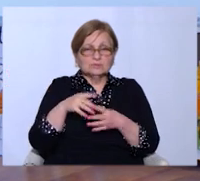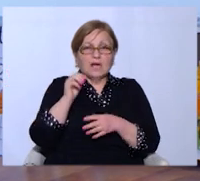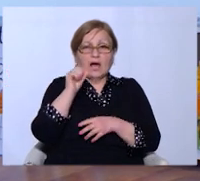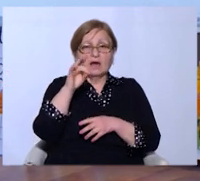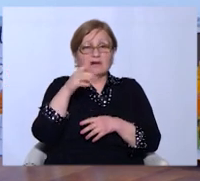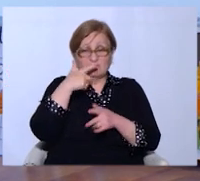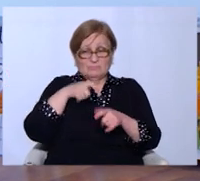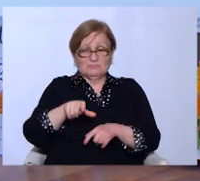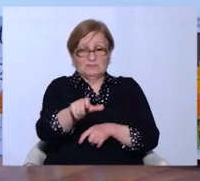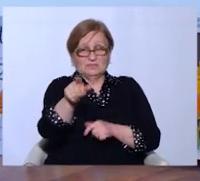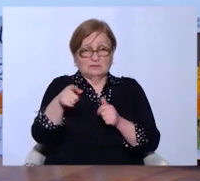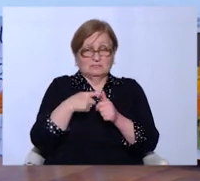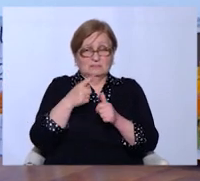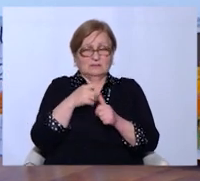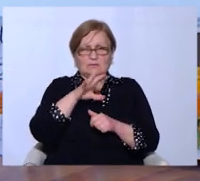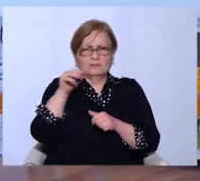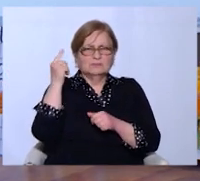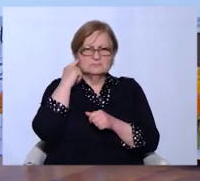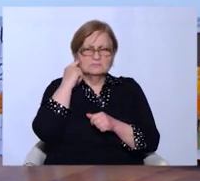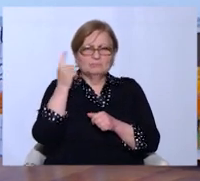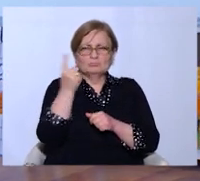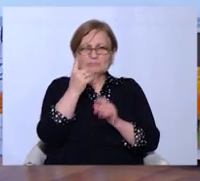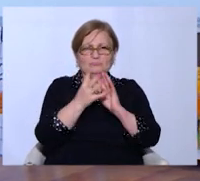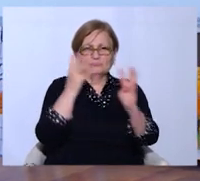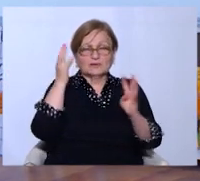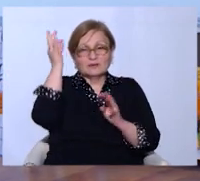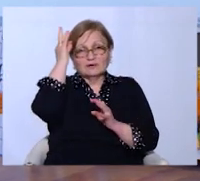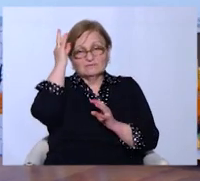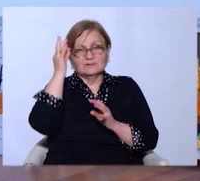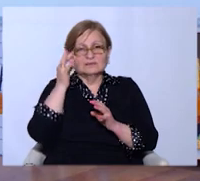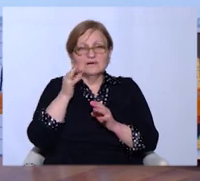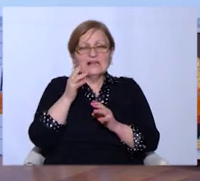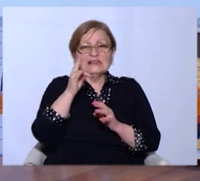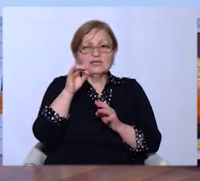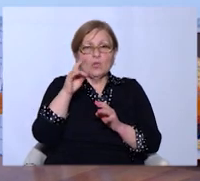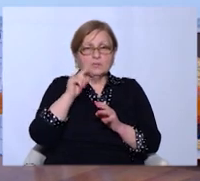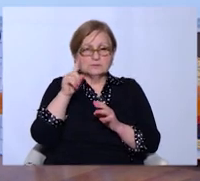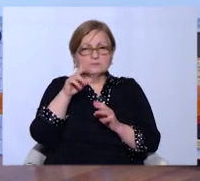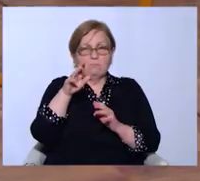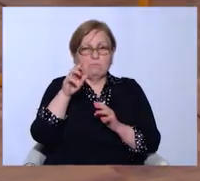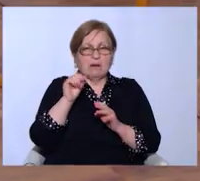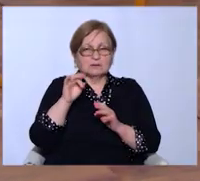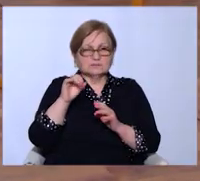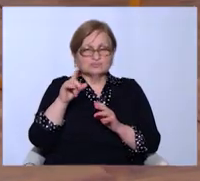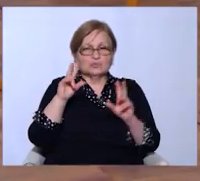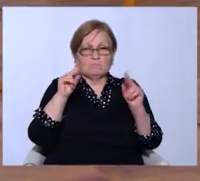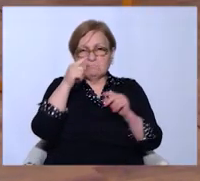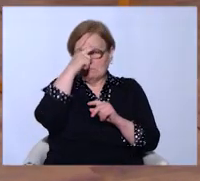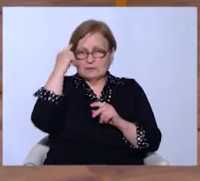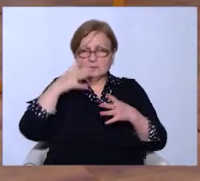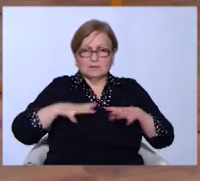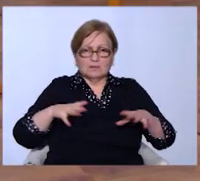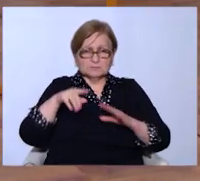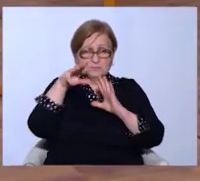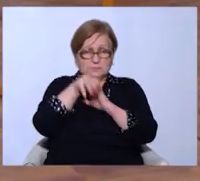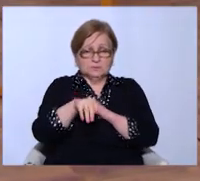პოეზიაში კი ბევრჯერ მოგვისმენია, პირველ რიგში ალბათ გავხსენოთ ნიკოლოზ ბარათაშვილის ბედი ქართლისა